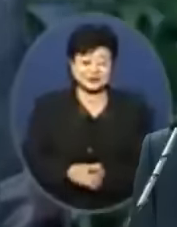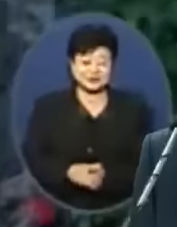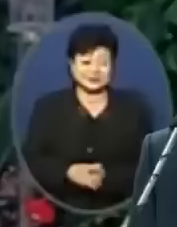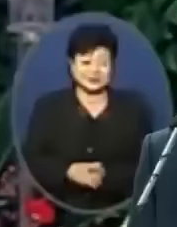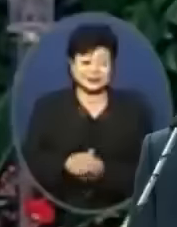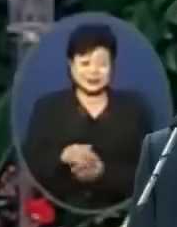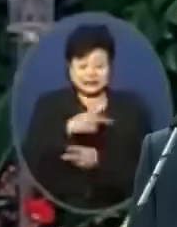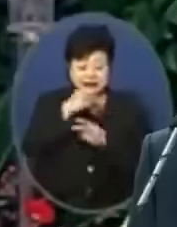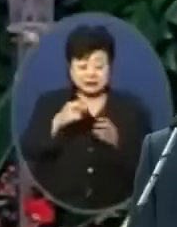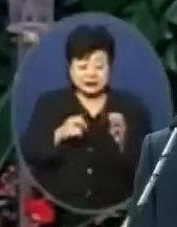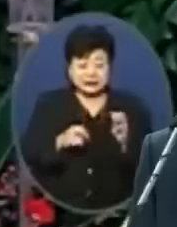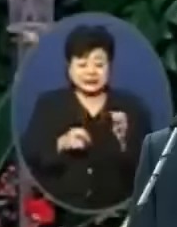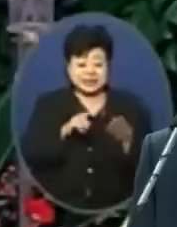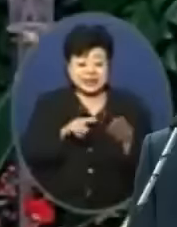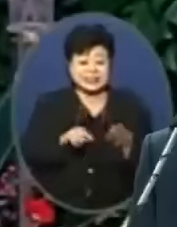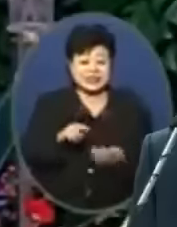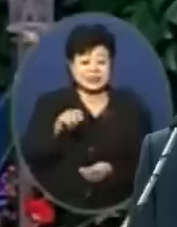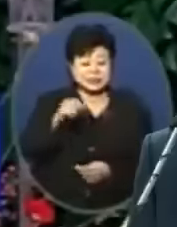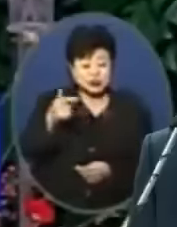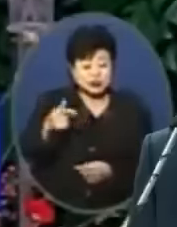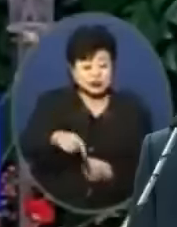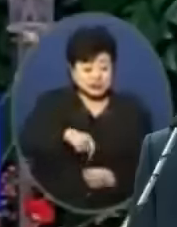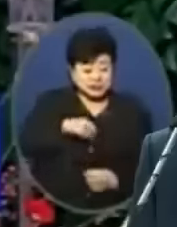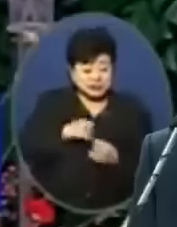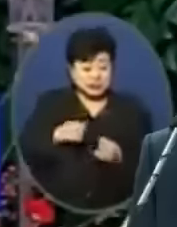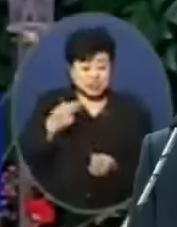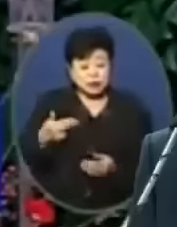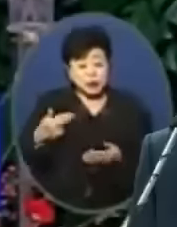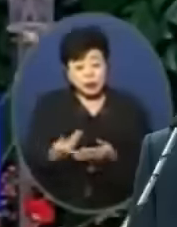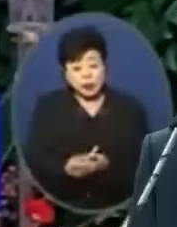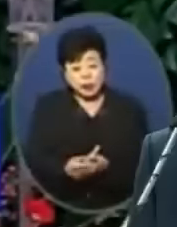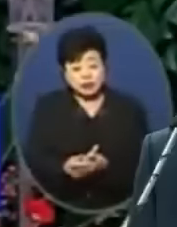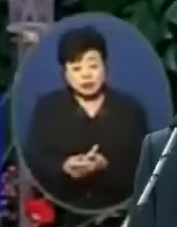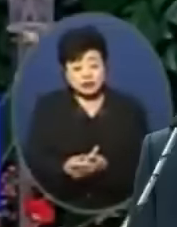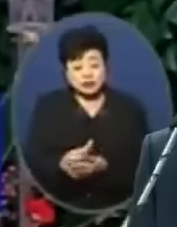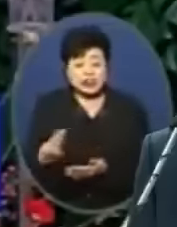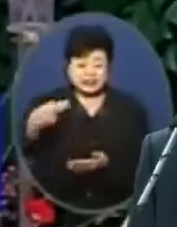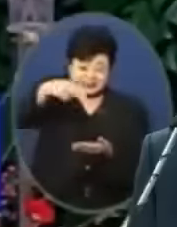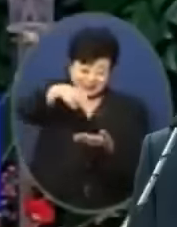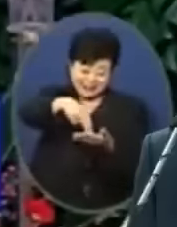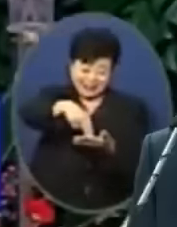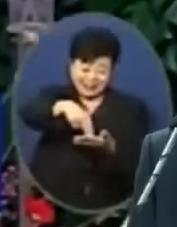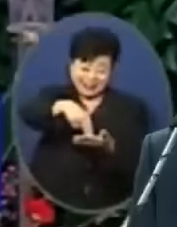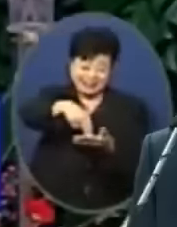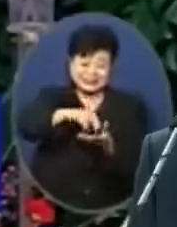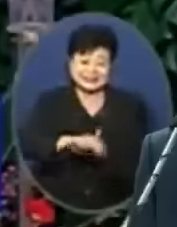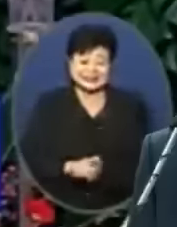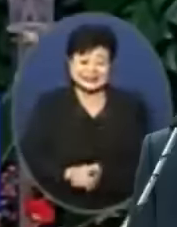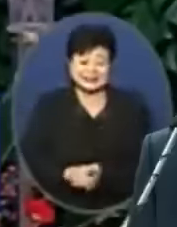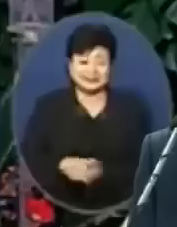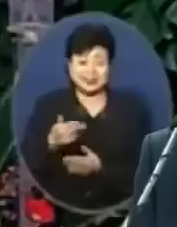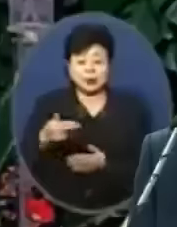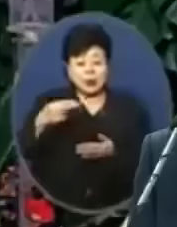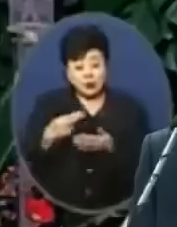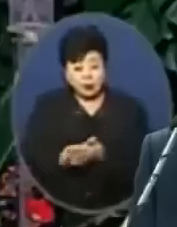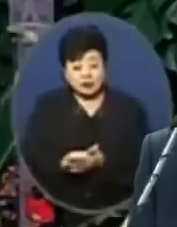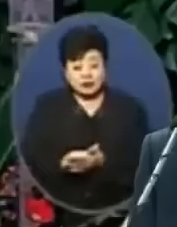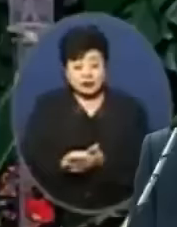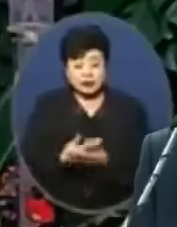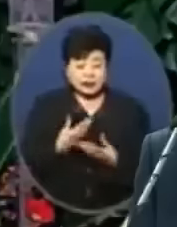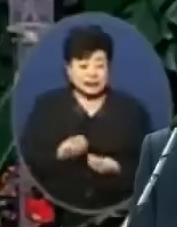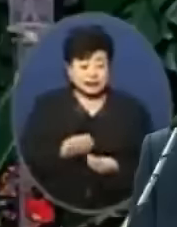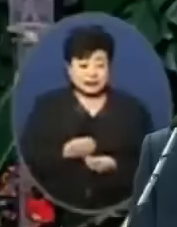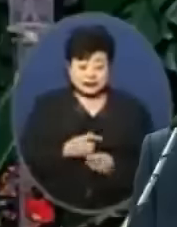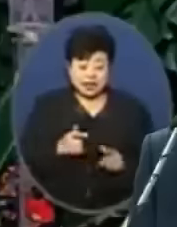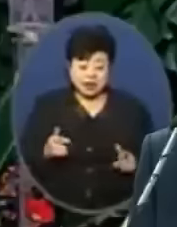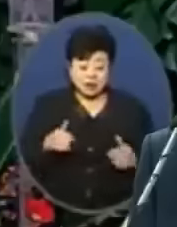성경 사문서 24장 16절에 대저 의인은 일곱 번 넘어질지라도 다시 일어난다. 일곱 번 넘어져서